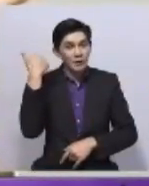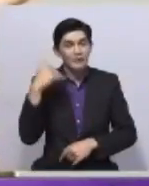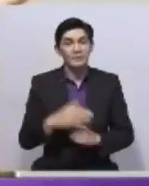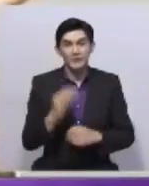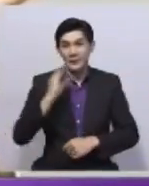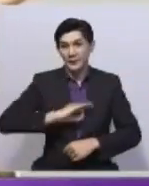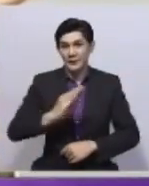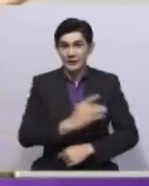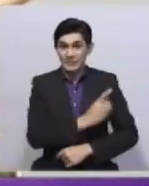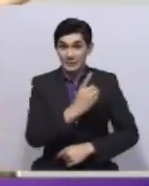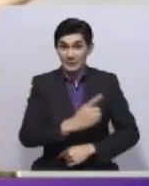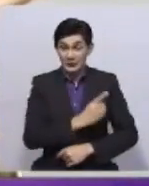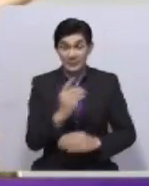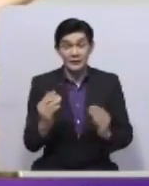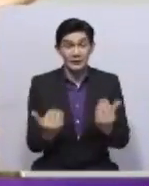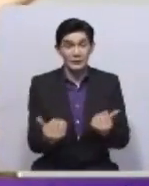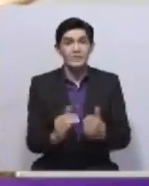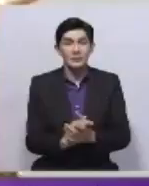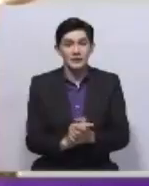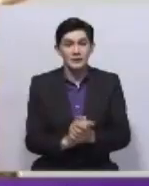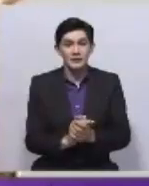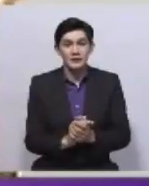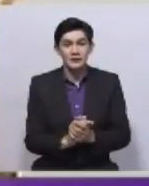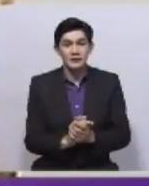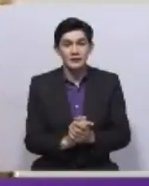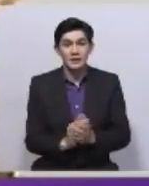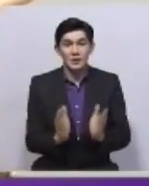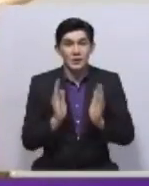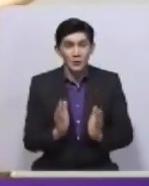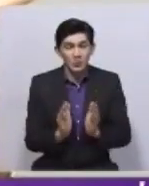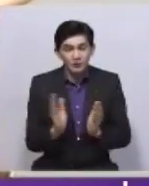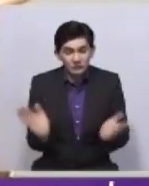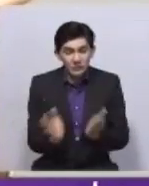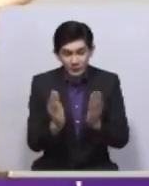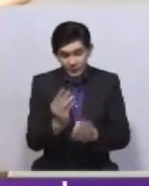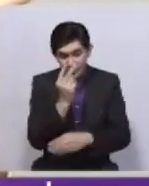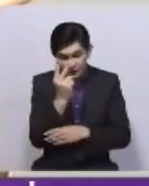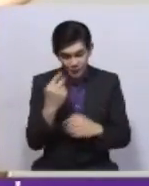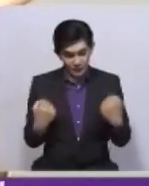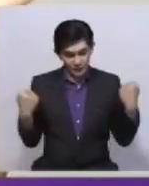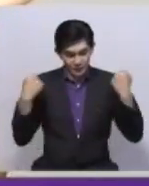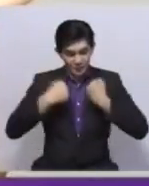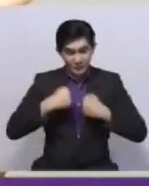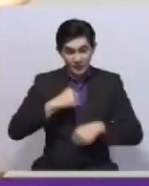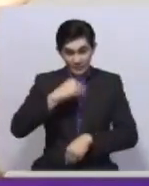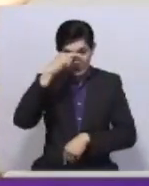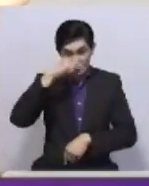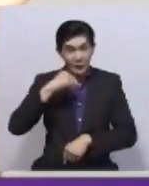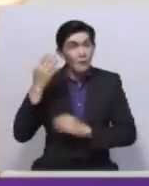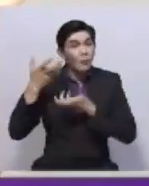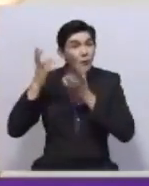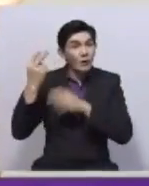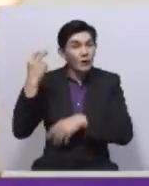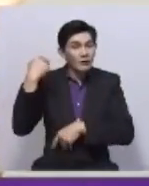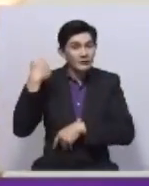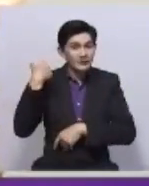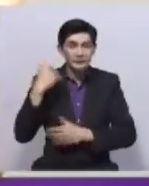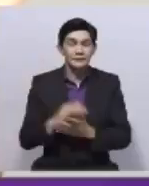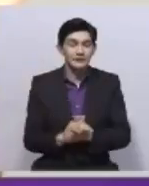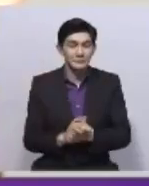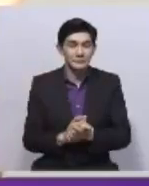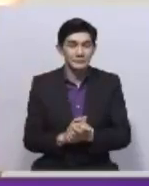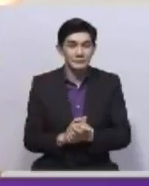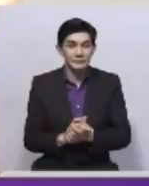กยินดีที่ว่าคนสนับสนุนให้คนได้แต่งชุดไทยย้อนยุคนะฮะเ